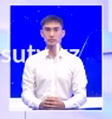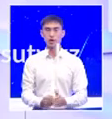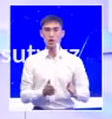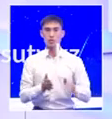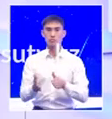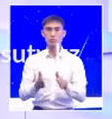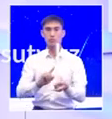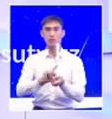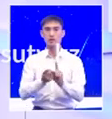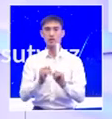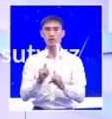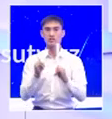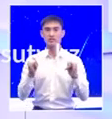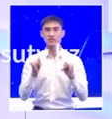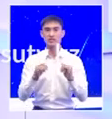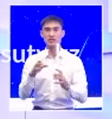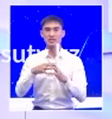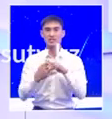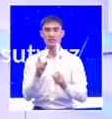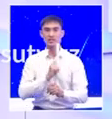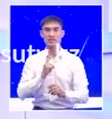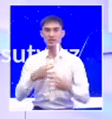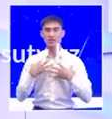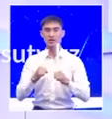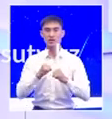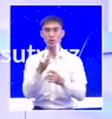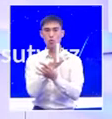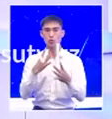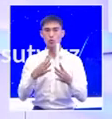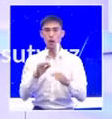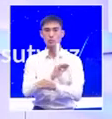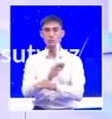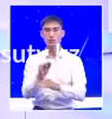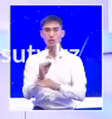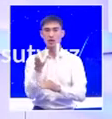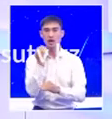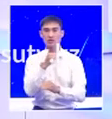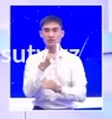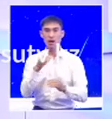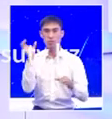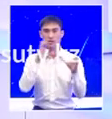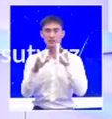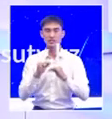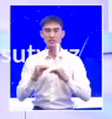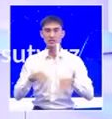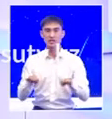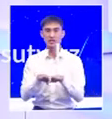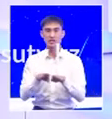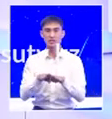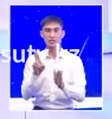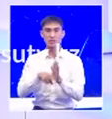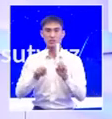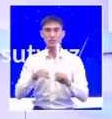Путь перемен, развитие сфер сельского хозяйства, здравоохранения и культуры, обеспечение качественного образования детей, а